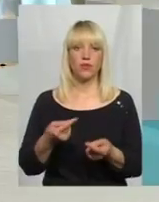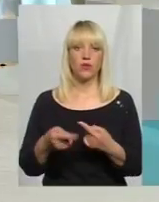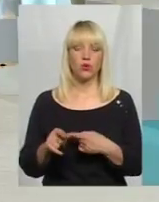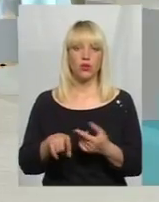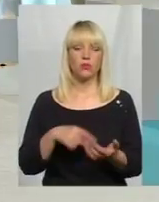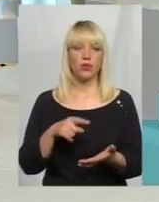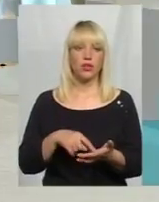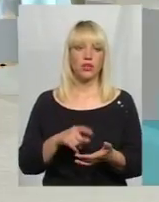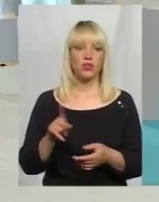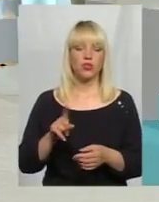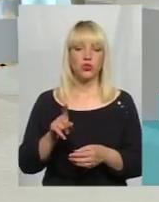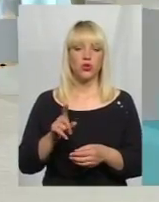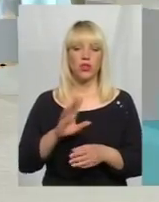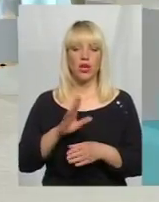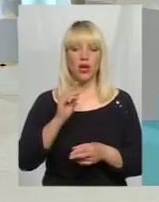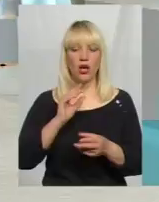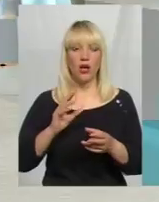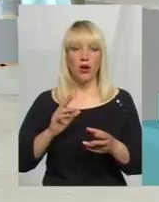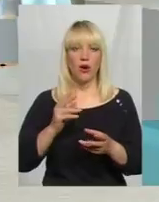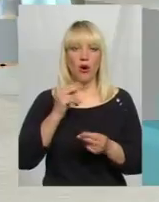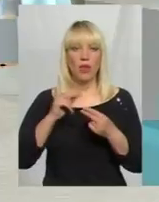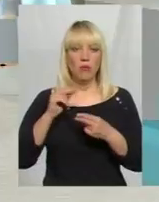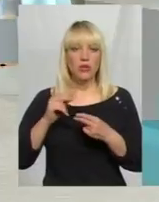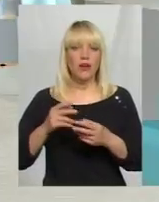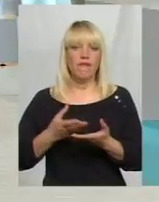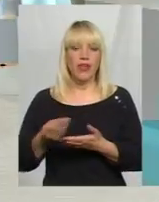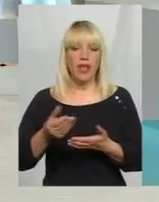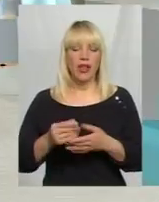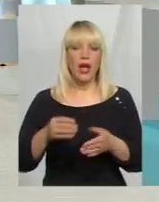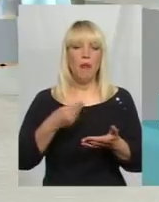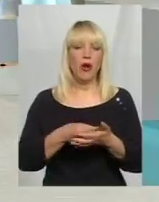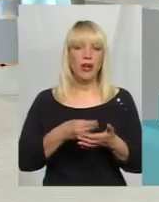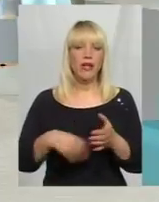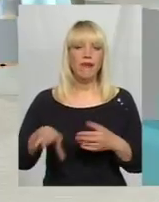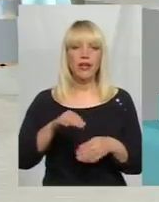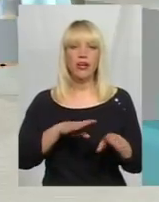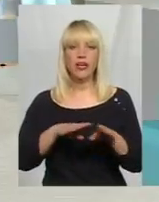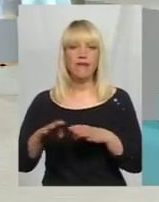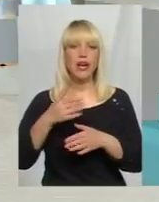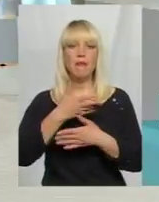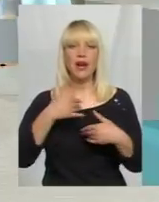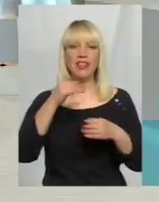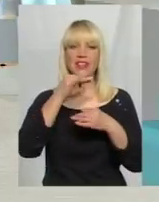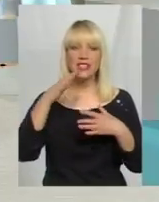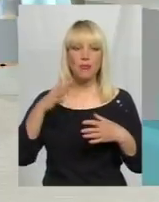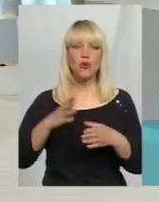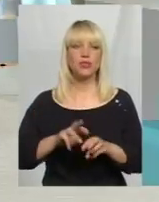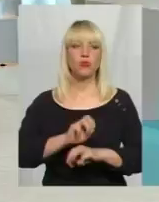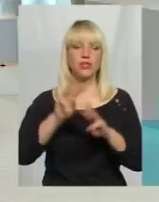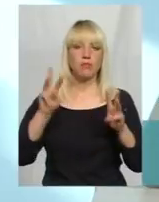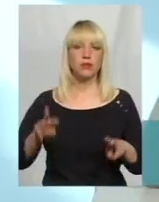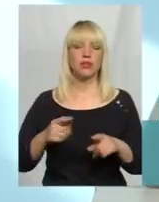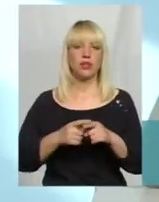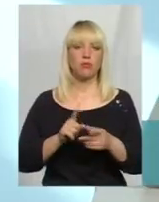що не оптимізуючи видатки бюджетів всіх рівнів, ми не зможемо, скажімо, забезпечити